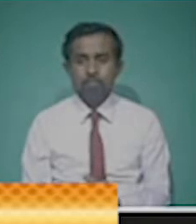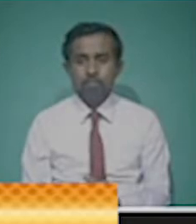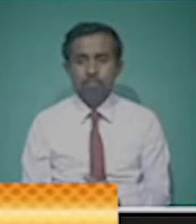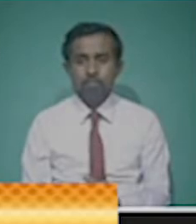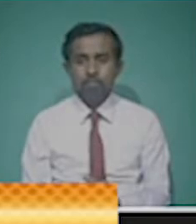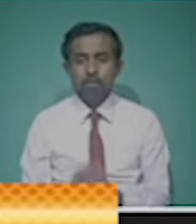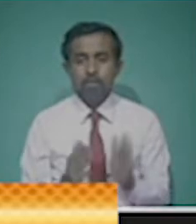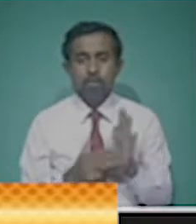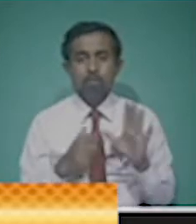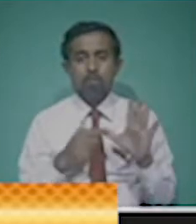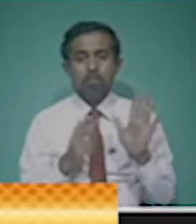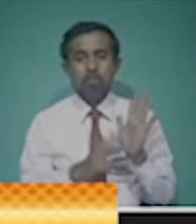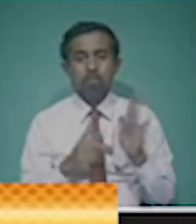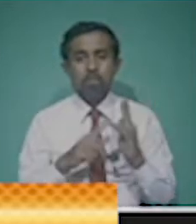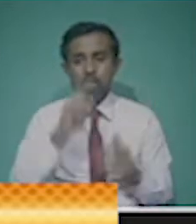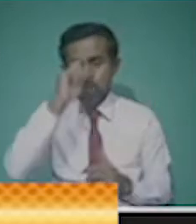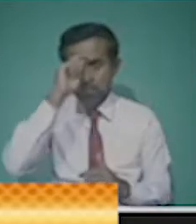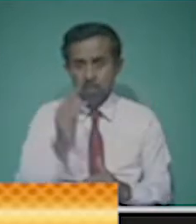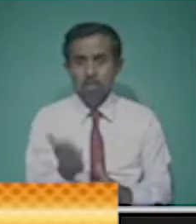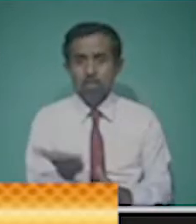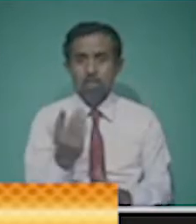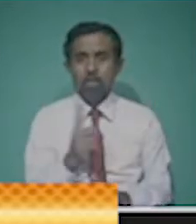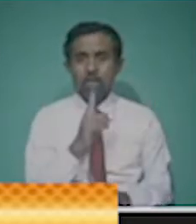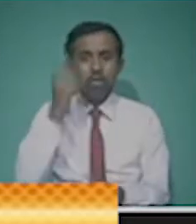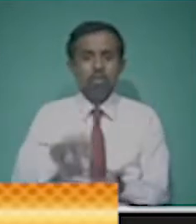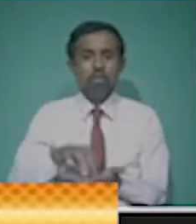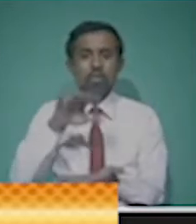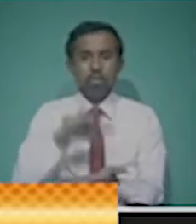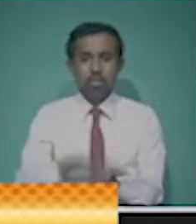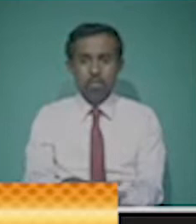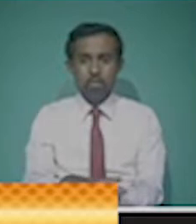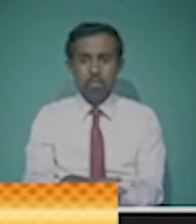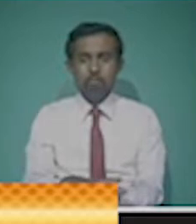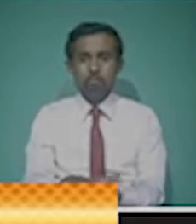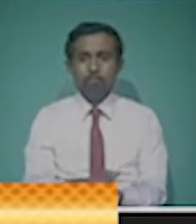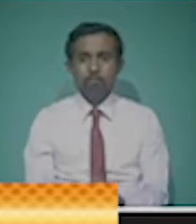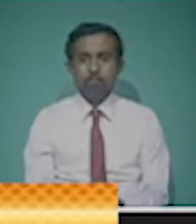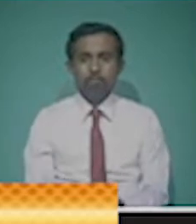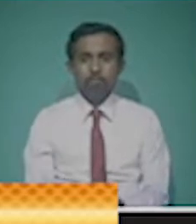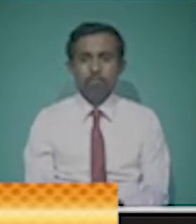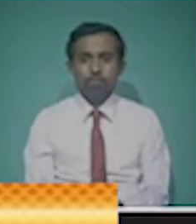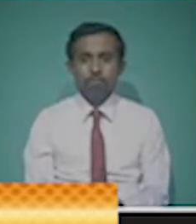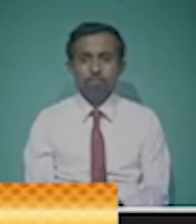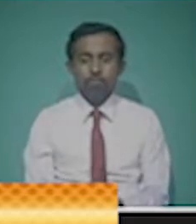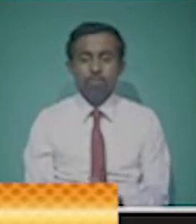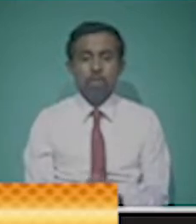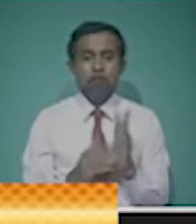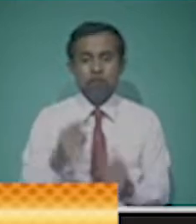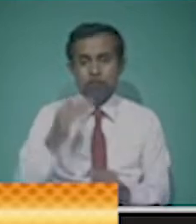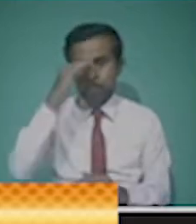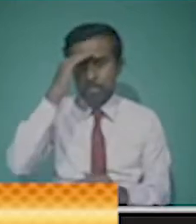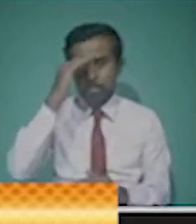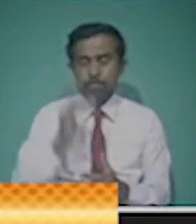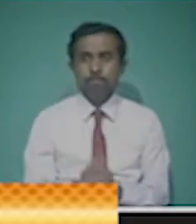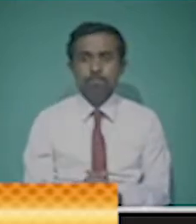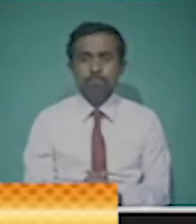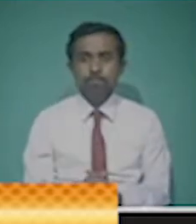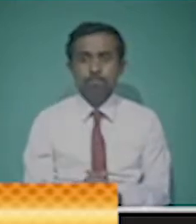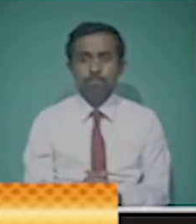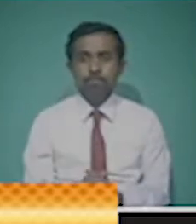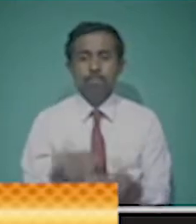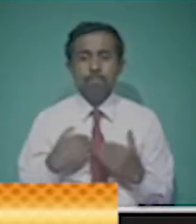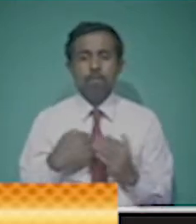orang pertama ulah, sabi uti vali prerenai nan vali moli kira. Sabi kita lima tanggung, gawur urupin orang berhal eh, ini nanti le, elai panakara,